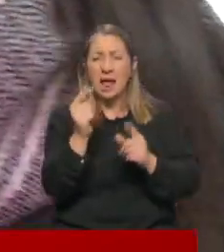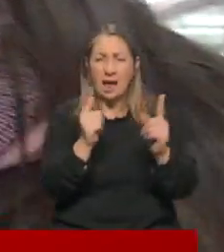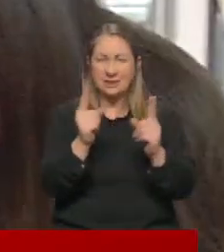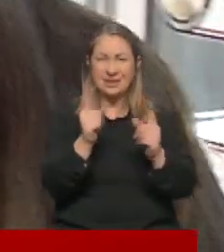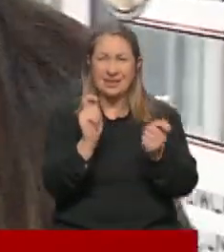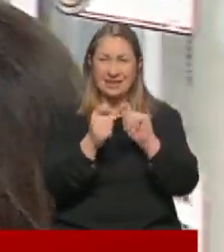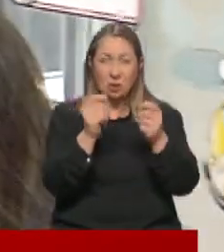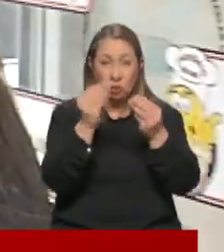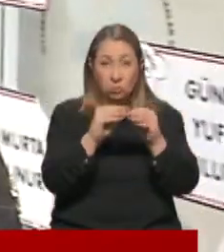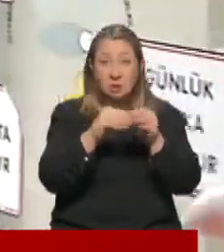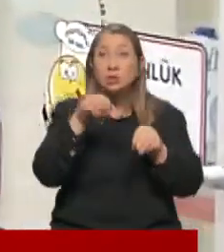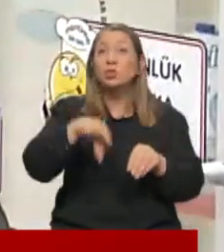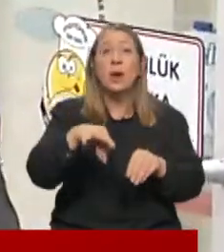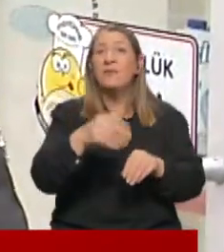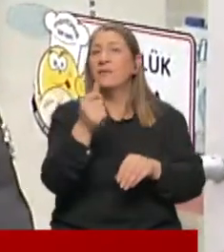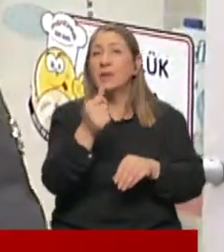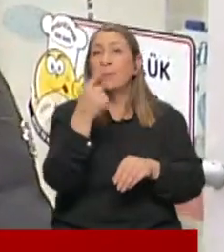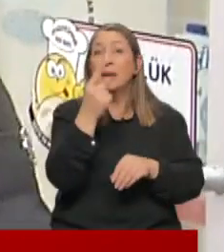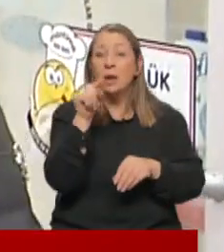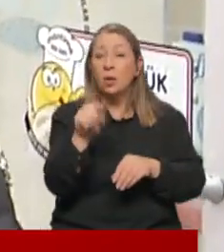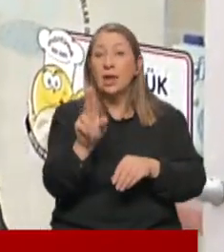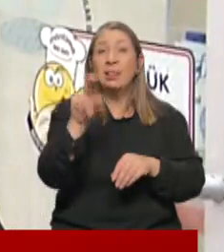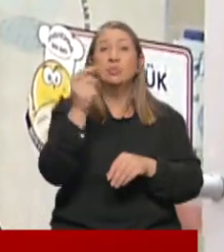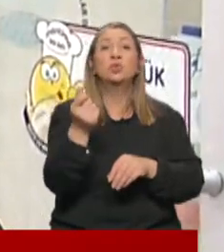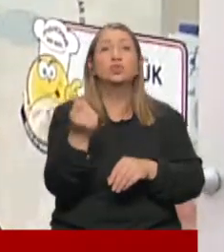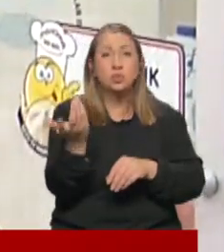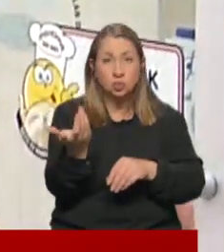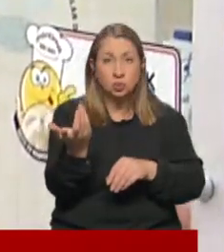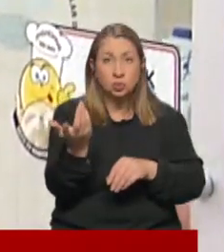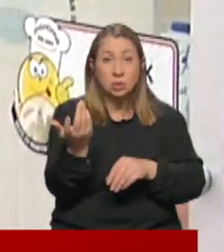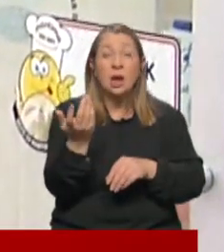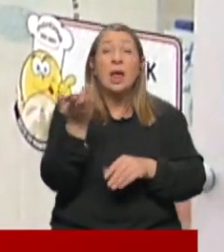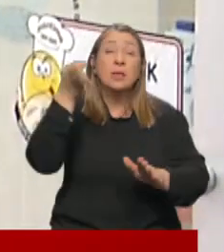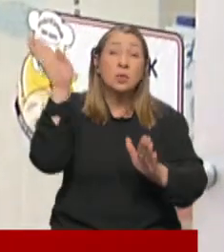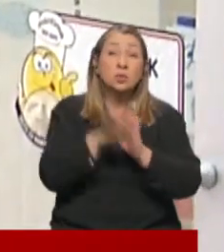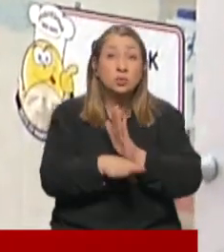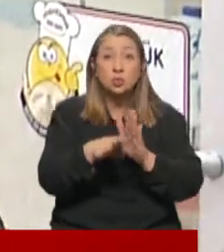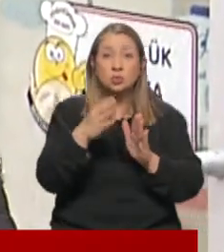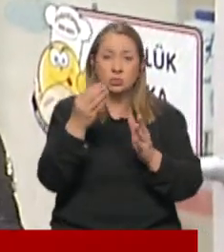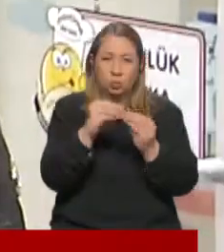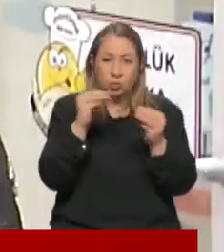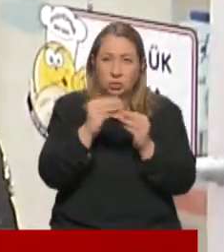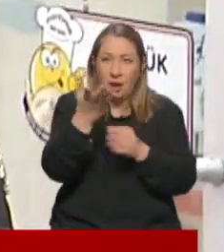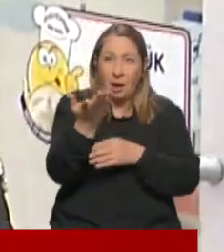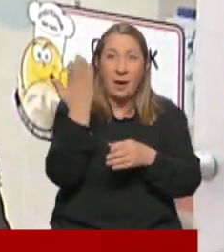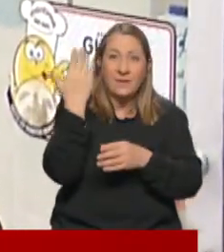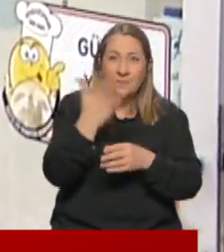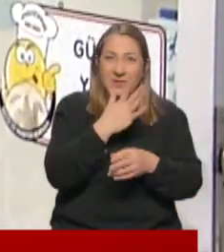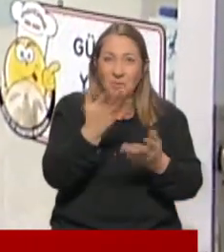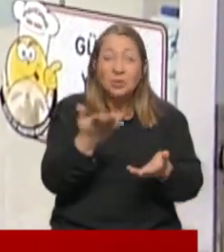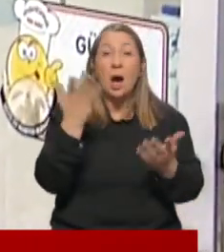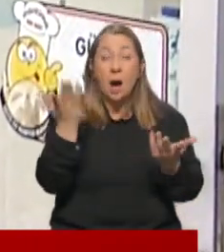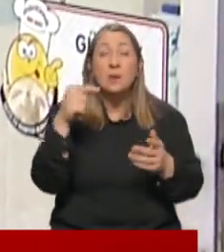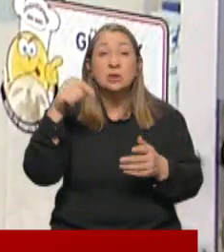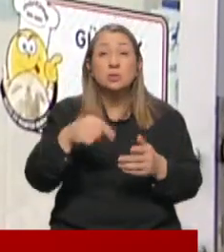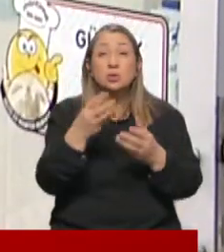arasında değişen yumurtanın fiyatı bugün 1 lira 70 kuruştan başlıyor. En ucuz protein kaynağı olarak bilinirdi ama